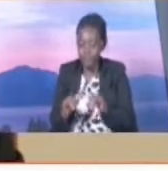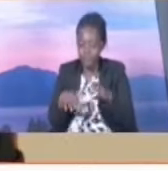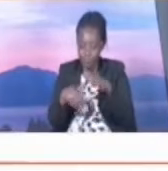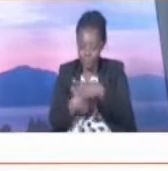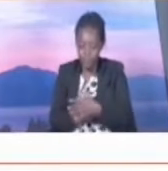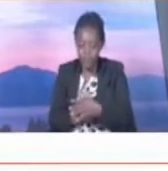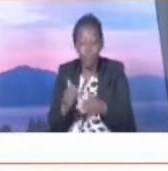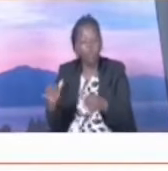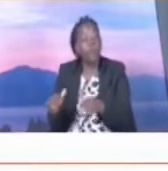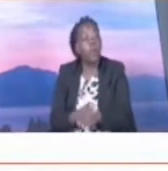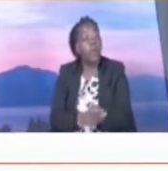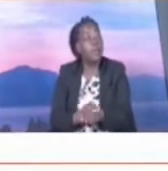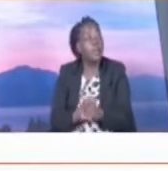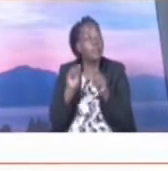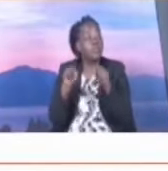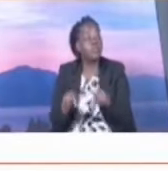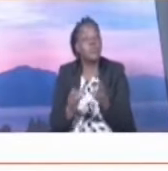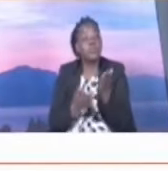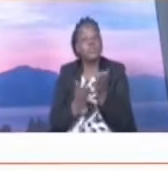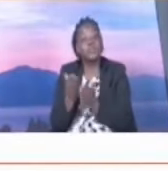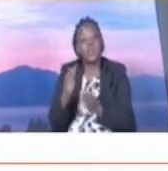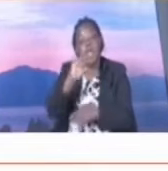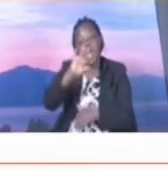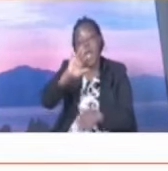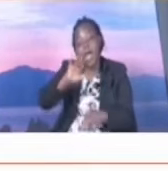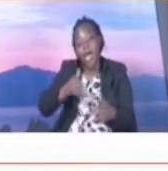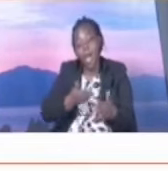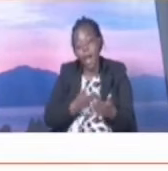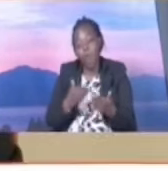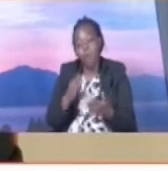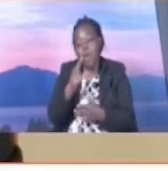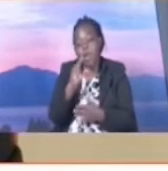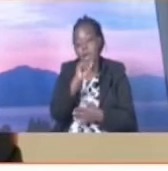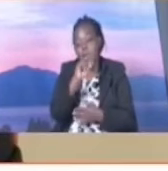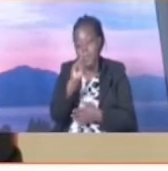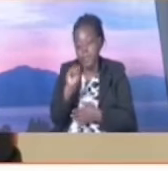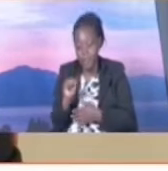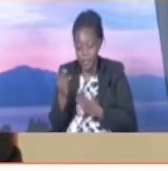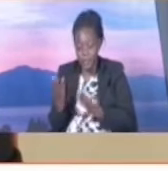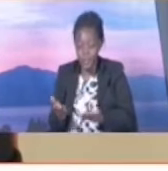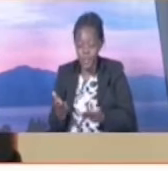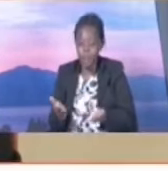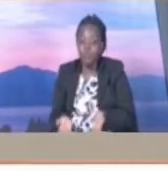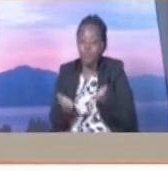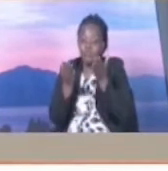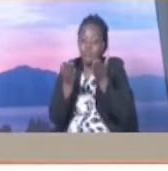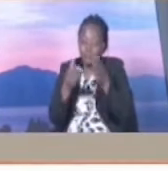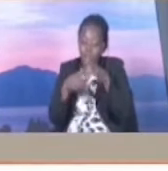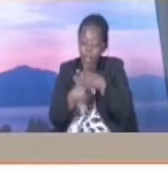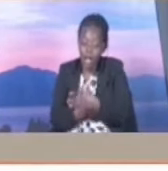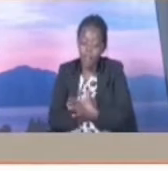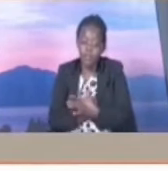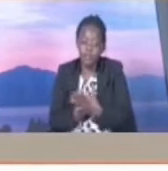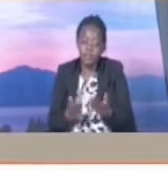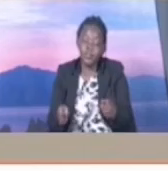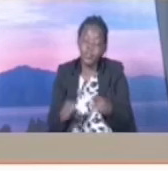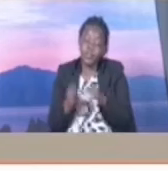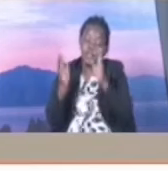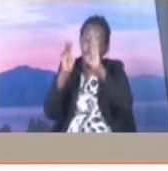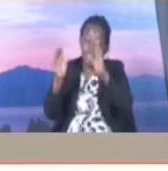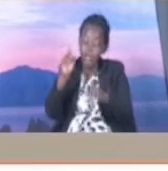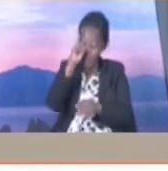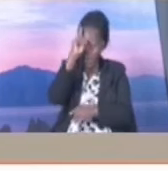bumu tuwereze ebika byaffe nga tusosowaza ennono n'obuwangwa. Naye abizaayiza Kabaka okutuuka ku